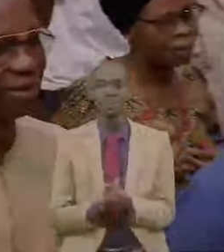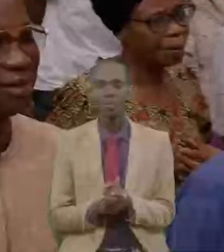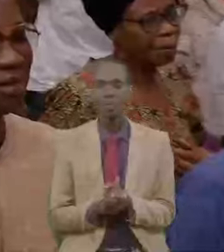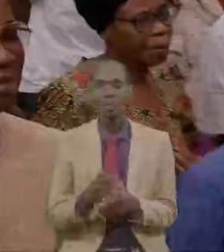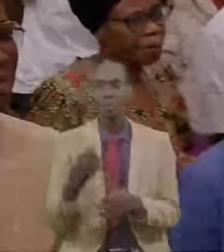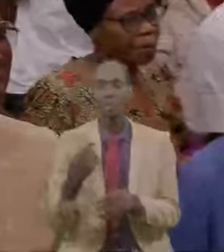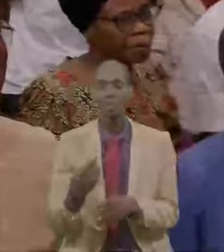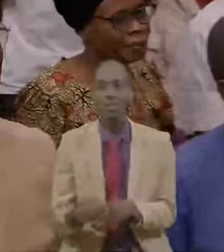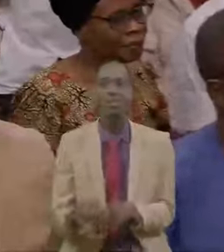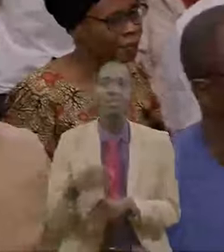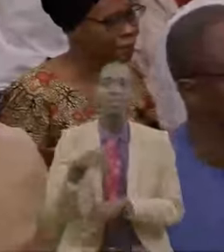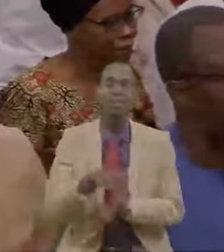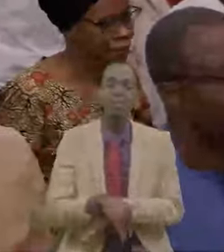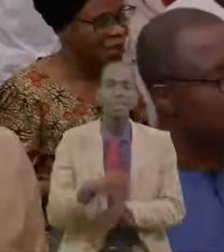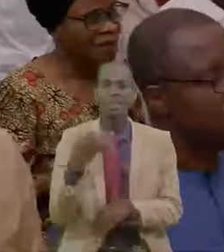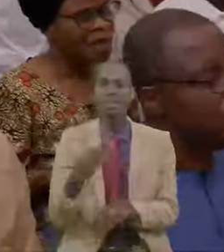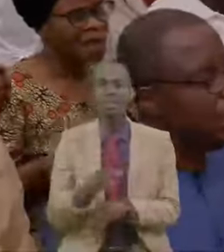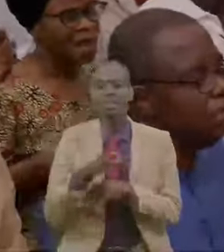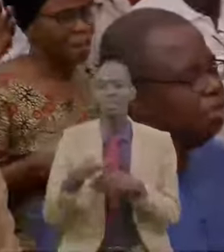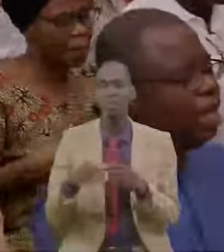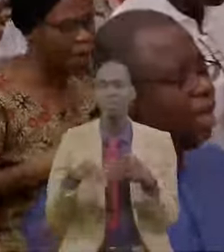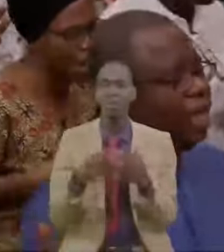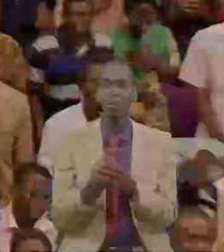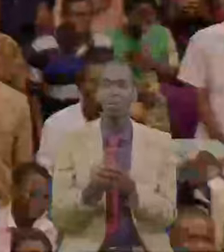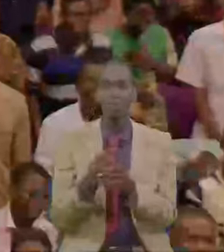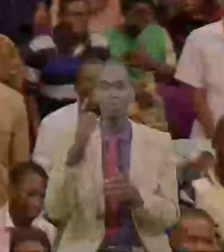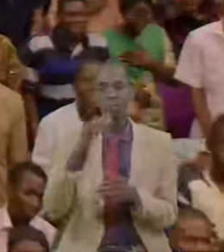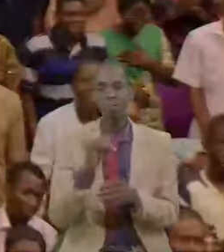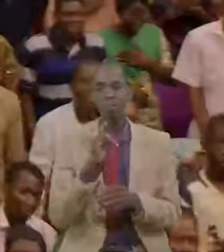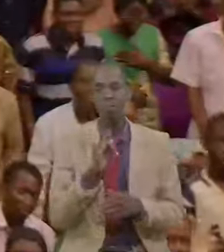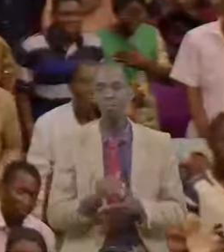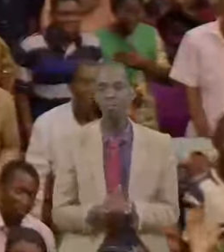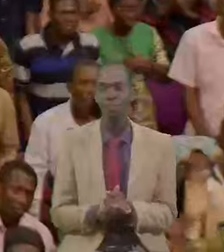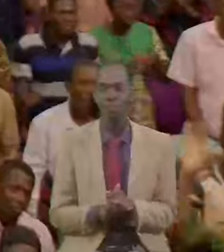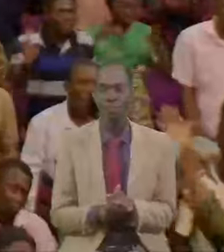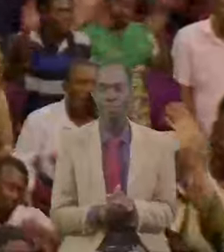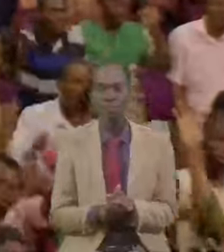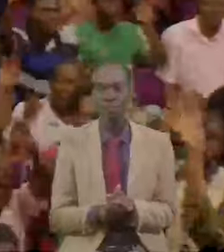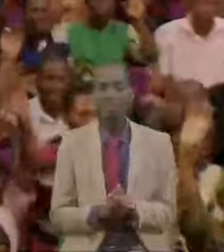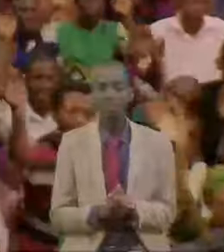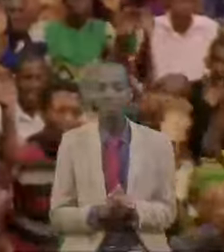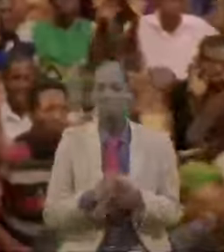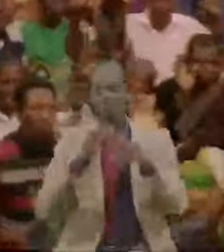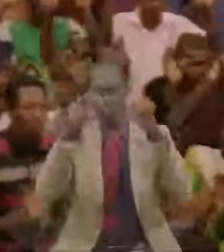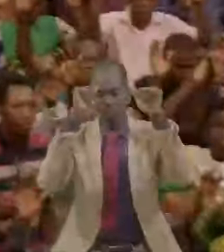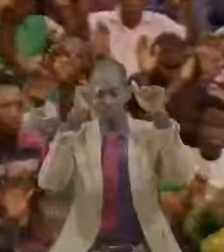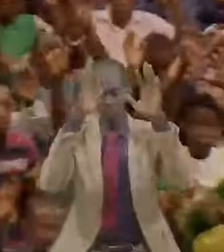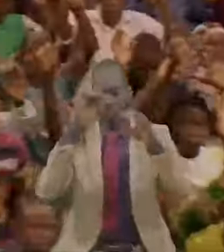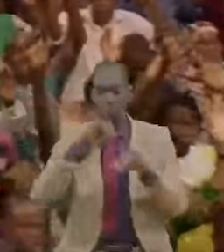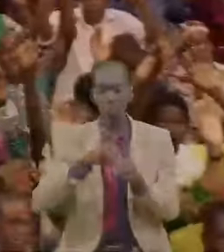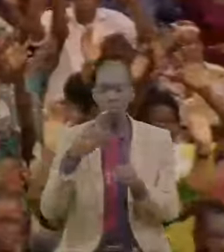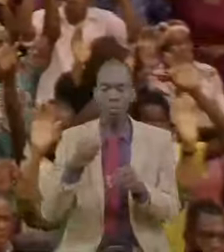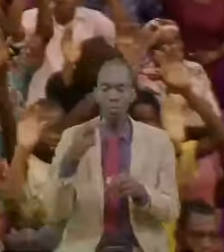La force du Tout-Puissant va agir dans votre vie. Où êtes-vous là-bas? Père, au nom